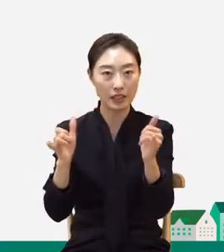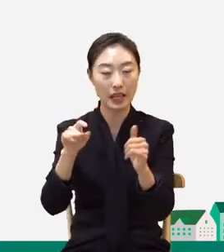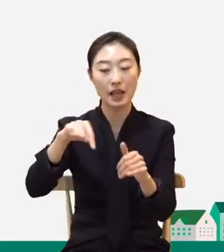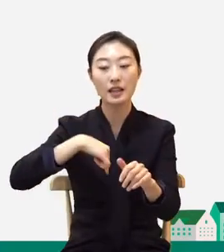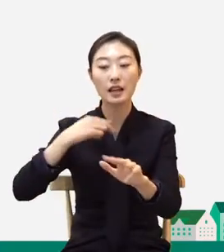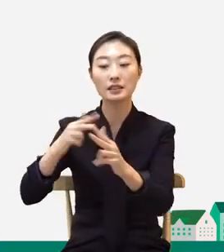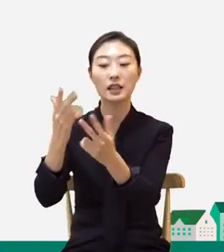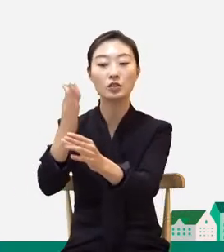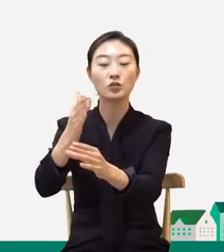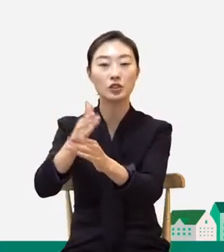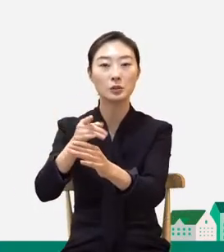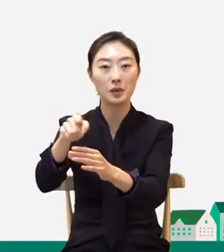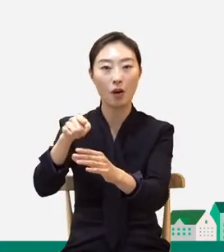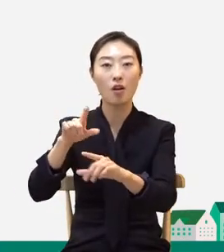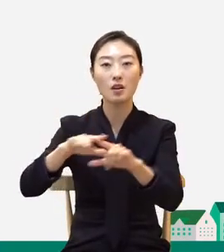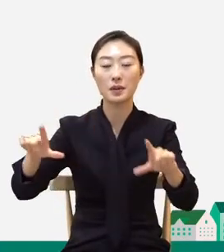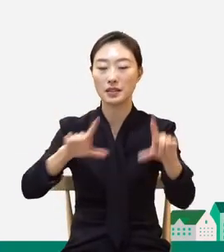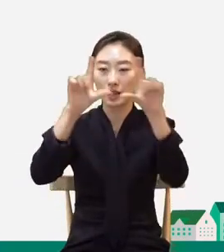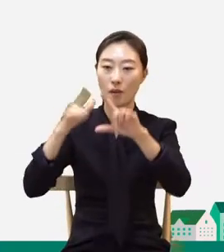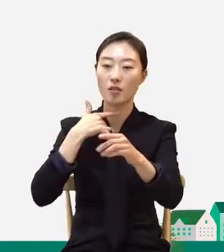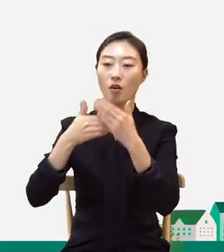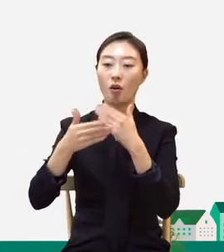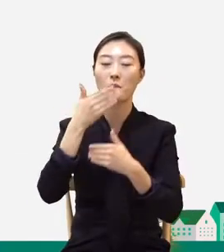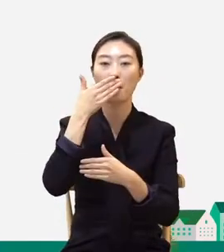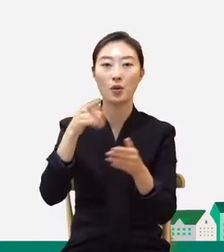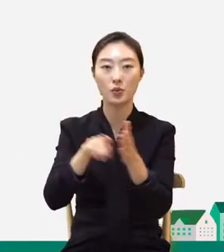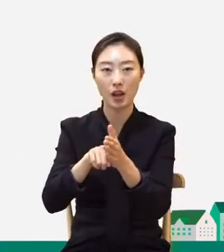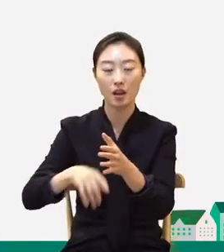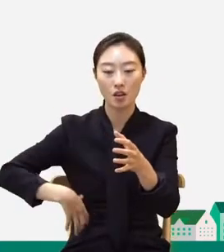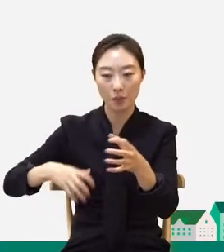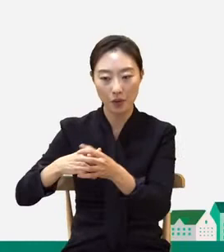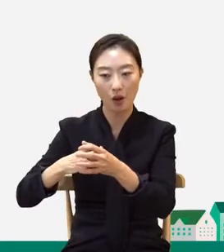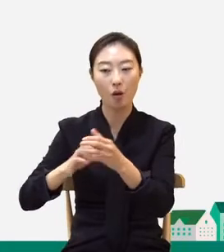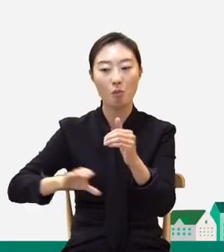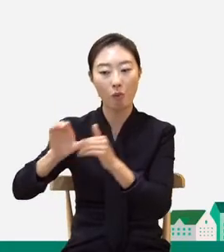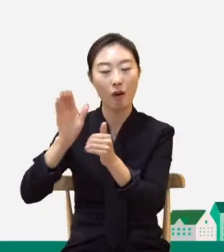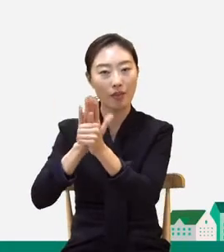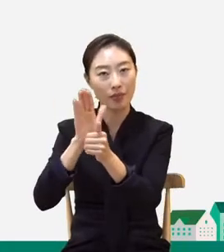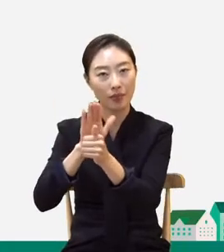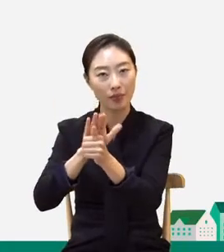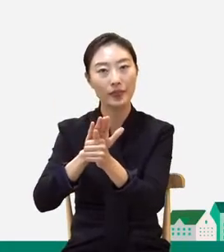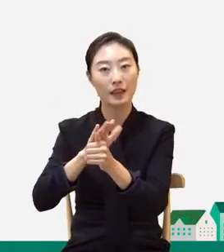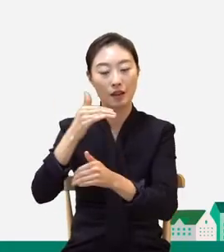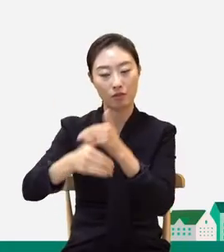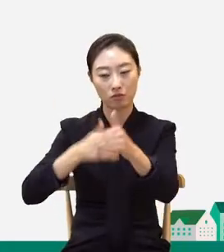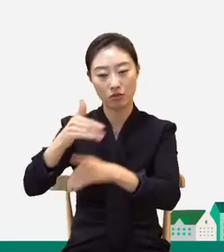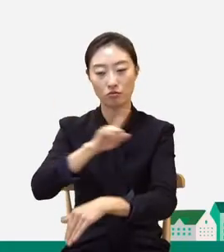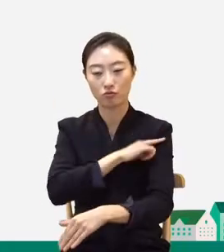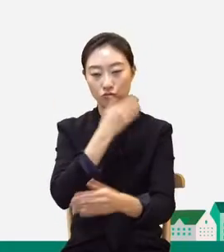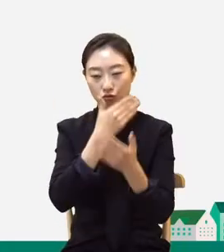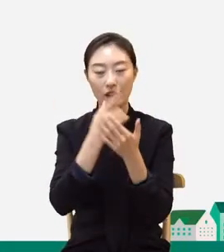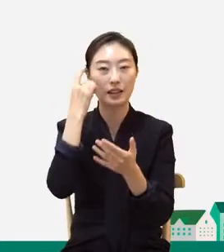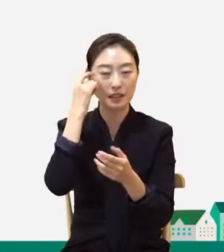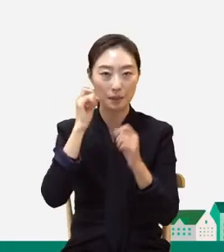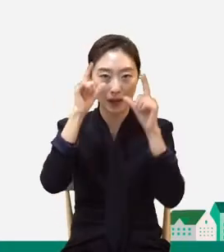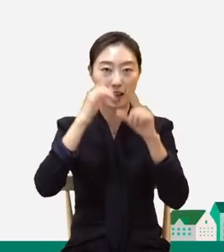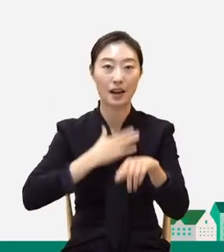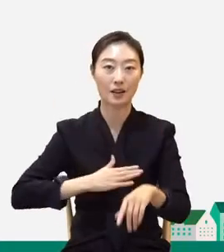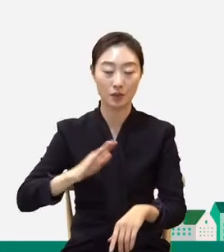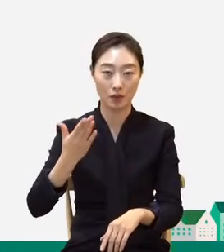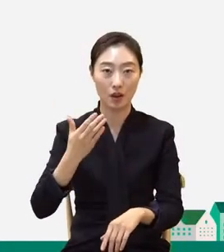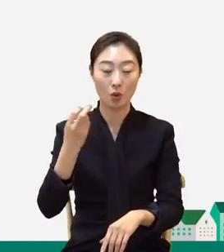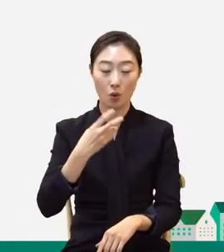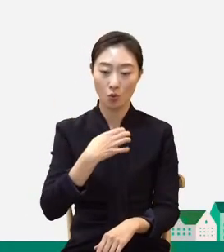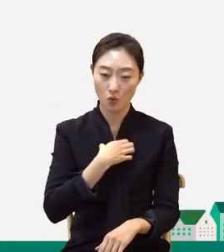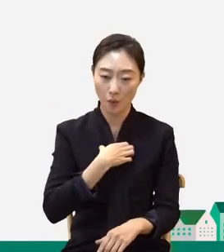일상생활이나 경험이 될 수 있도록 협력하고 보완하는 과정들이 되게 중요하다라고 생각이 들었습니다. 그리고 위험이나